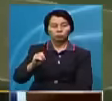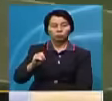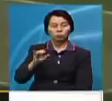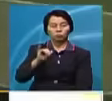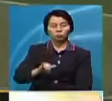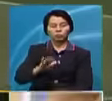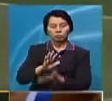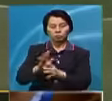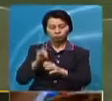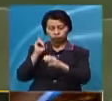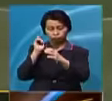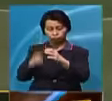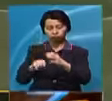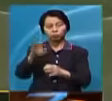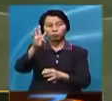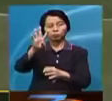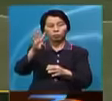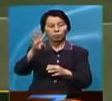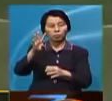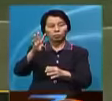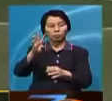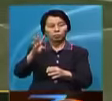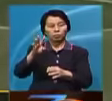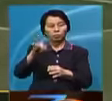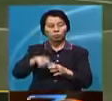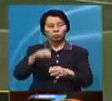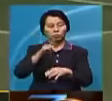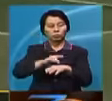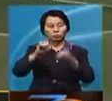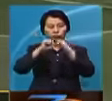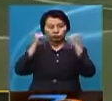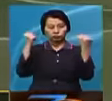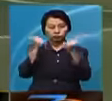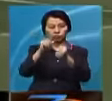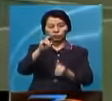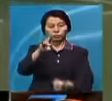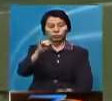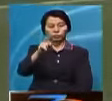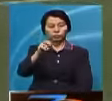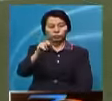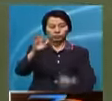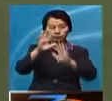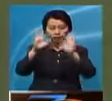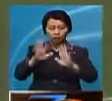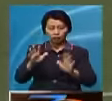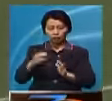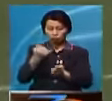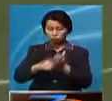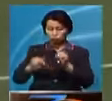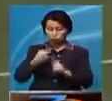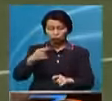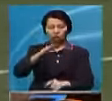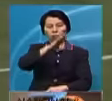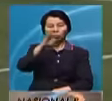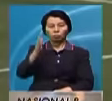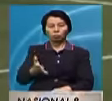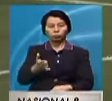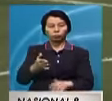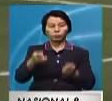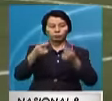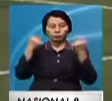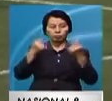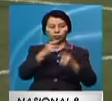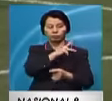Rangel yang menjaringkan 4 gol di Stadium UiTM Shah Alam. Pemain kelahiran Brazil itu memulakan pesta